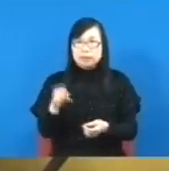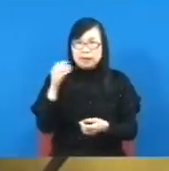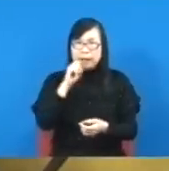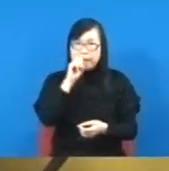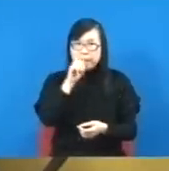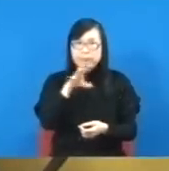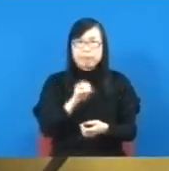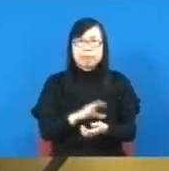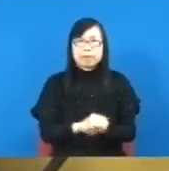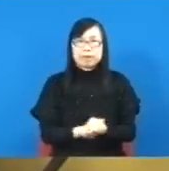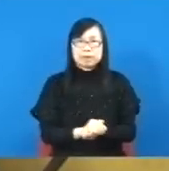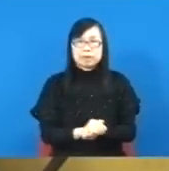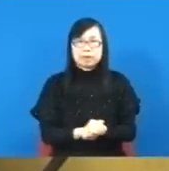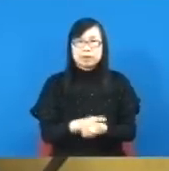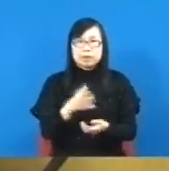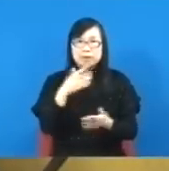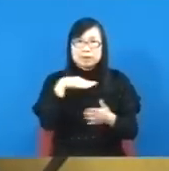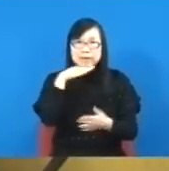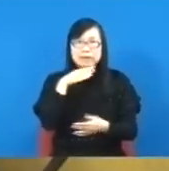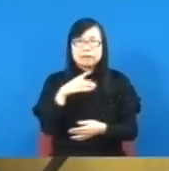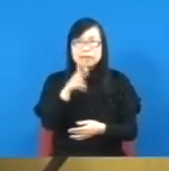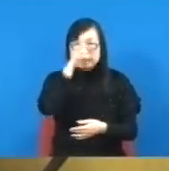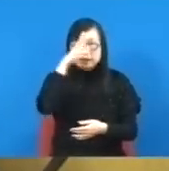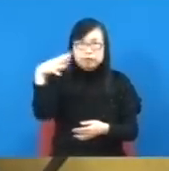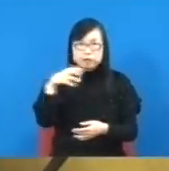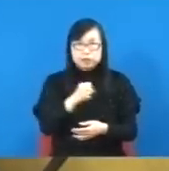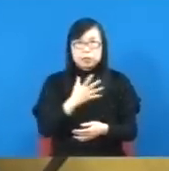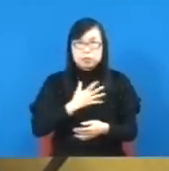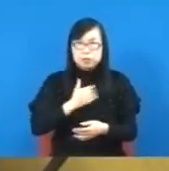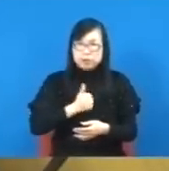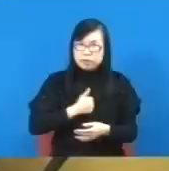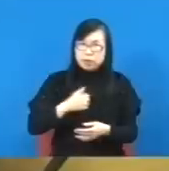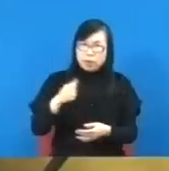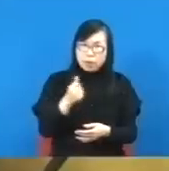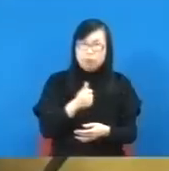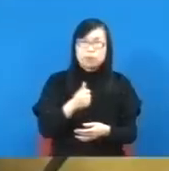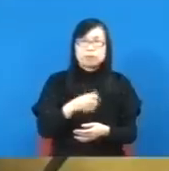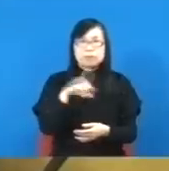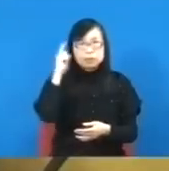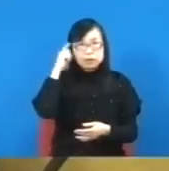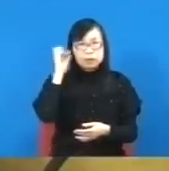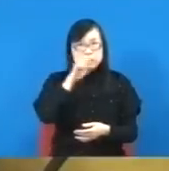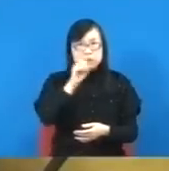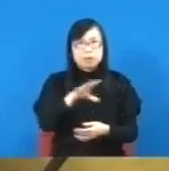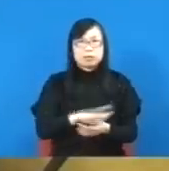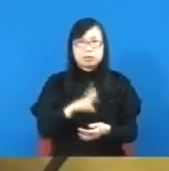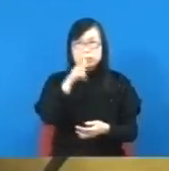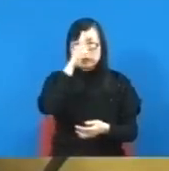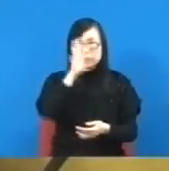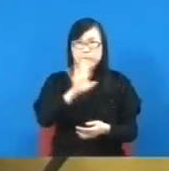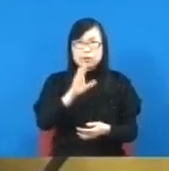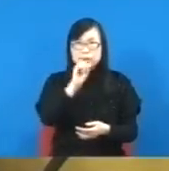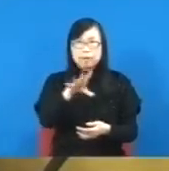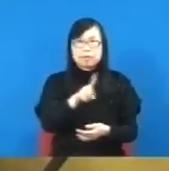係 等特首好過啲，或者特首準備得好啲，或者特首想講嗰樣嘢，特首唔可以自問自答噶